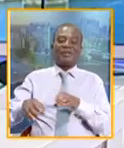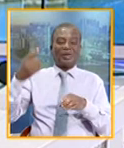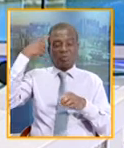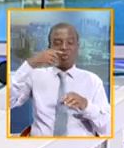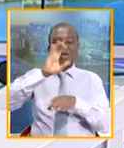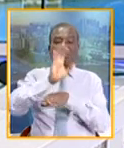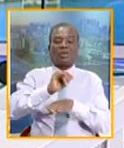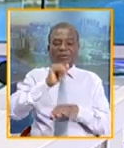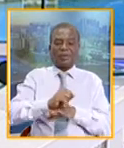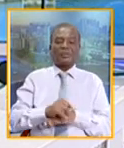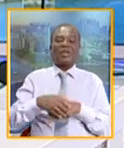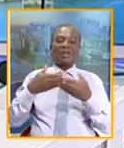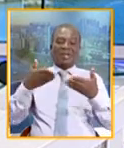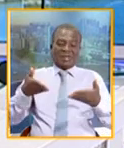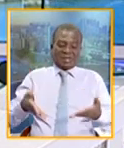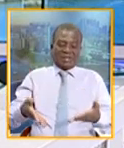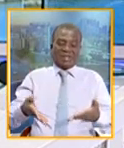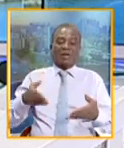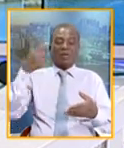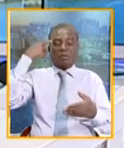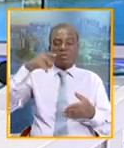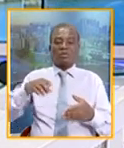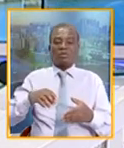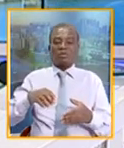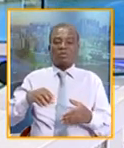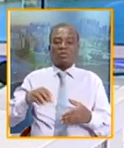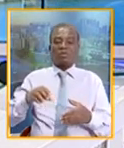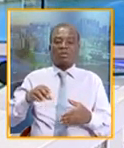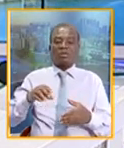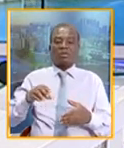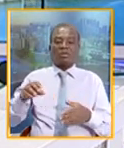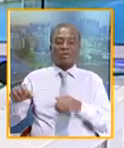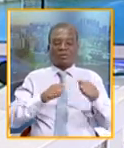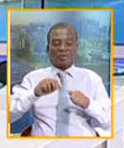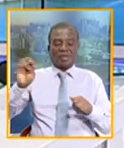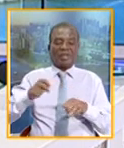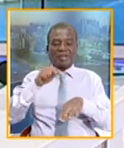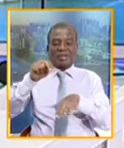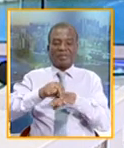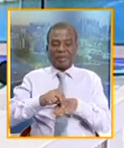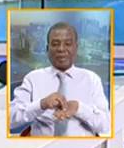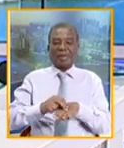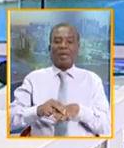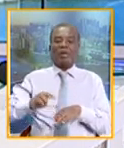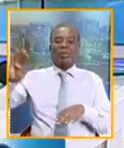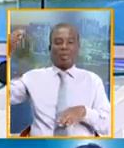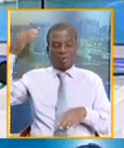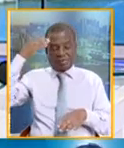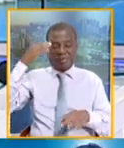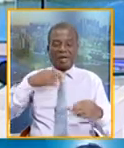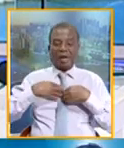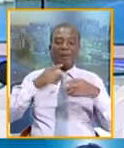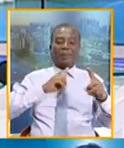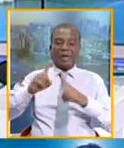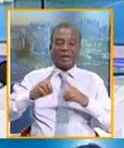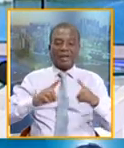l'actualité nationale, donc, sachez que le Premier ministre Ahmed Bakayoko a échangé à l'Hôtel Ivoire d'Abidjan avec les entrepreneurs